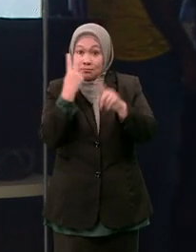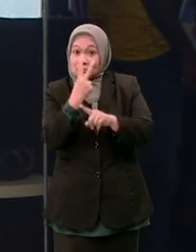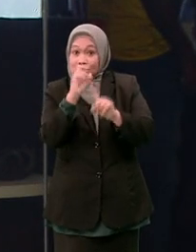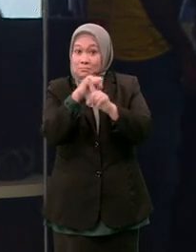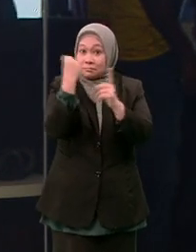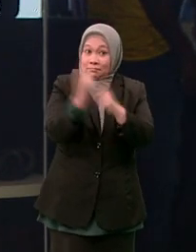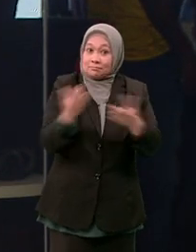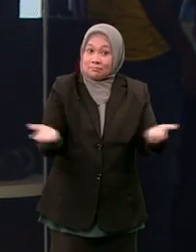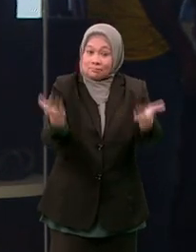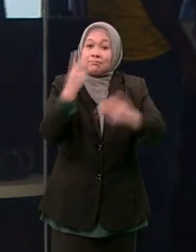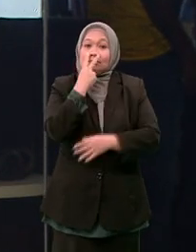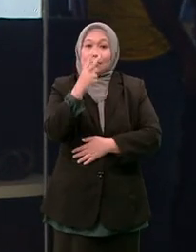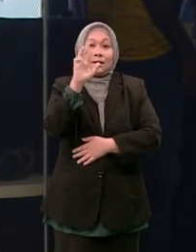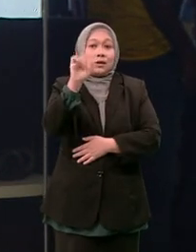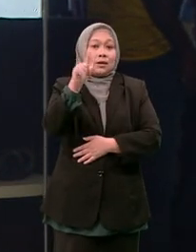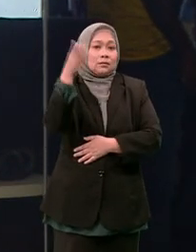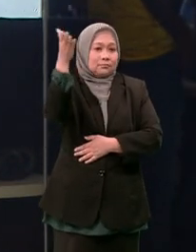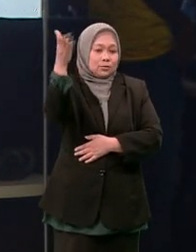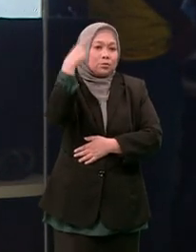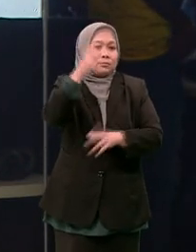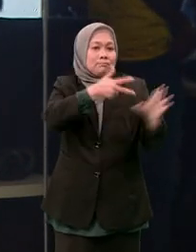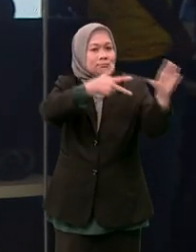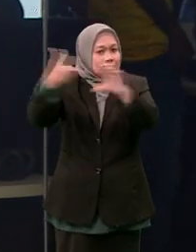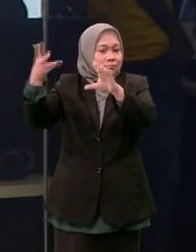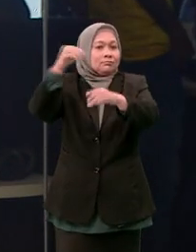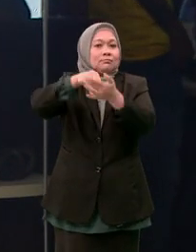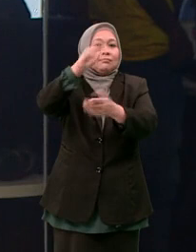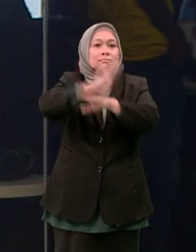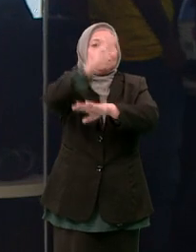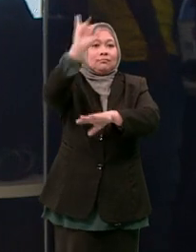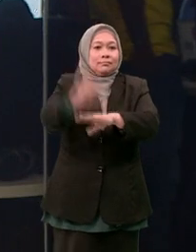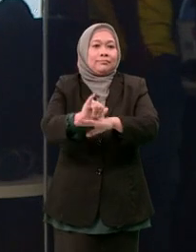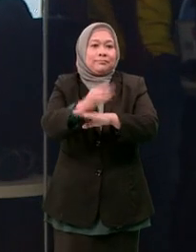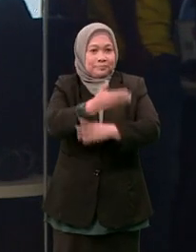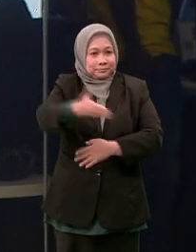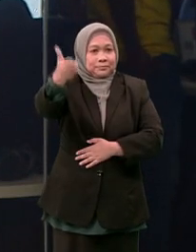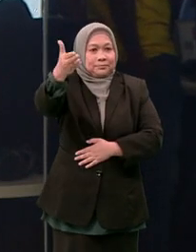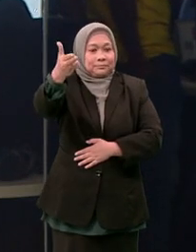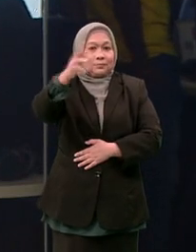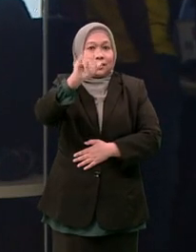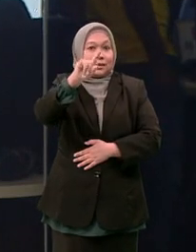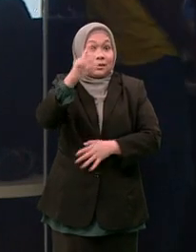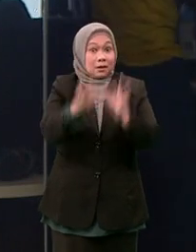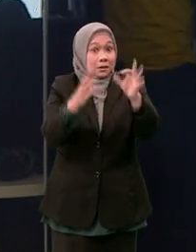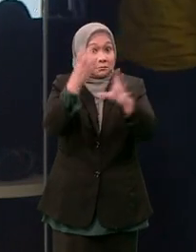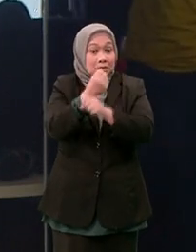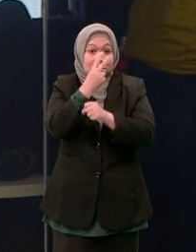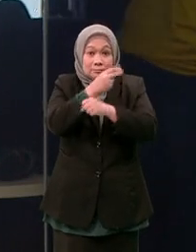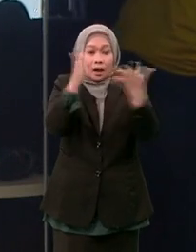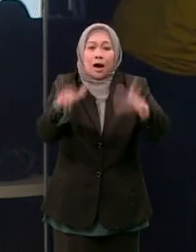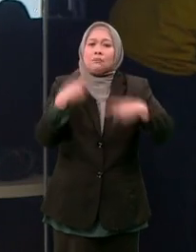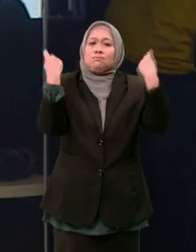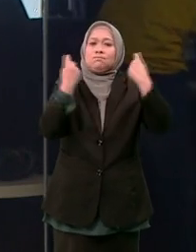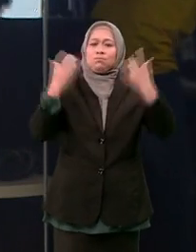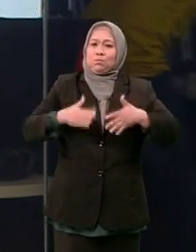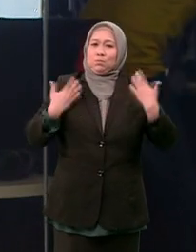tadi Ridaudin Daud ada di sana untuk membawakan laporan langsung dari Stadium Nasional Bukit Jalil. Ridaudin, kalau dapat diberikan kemeriahannya pada